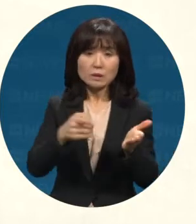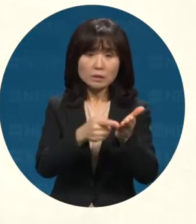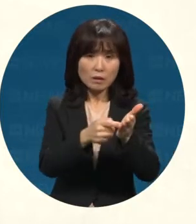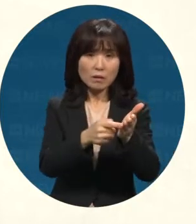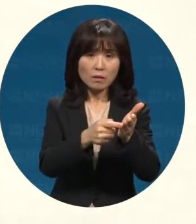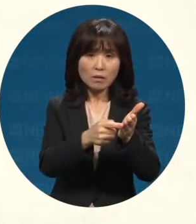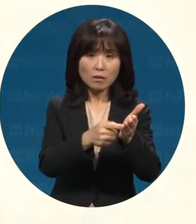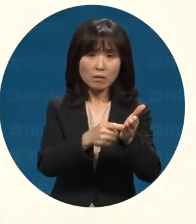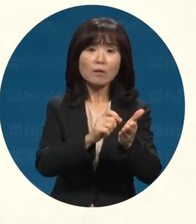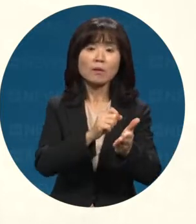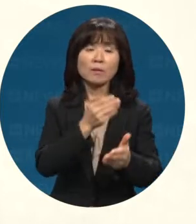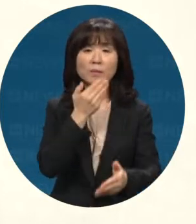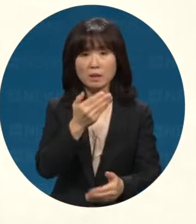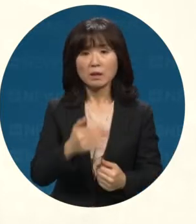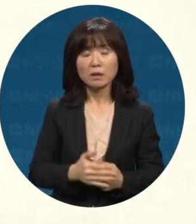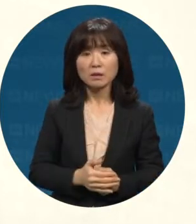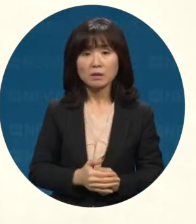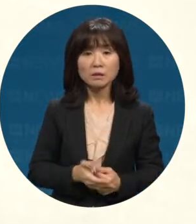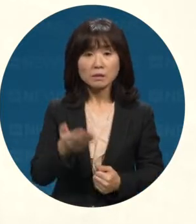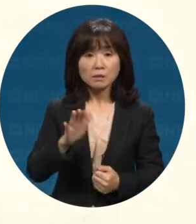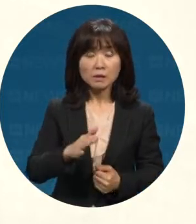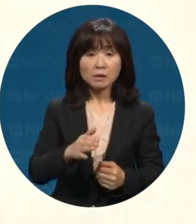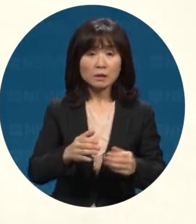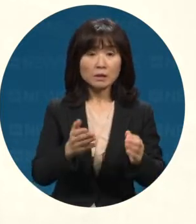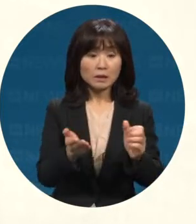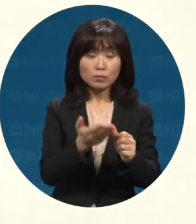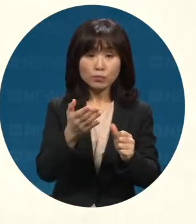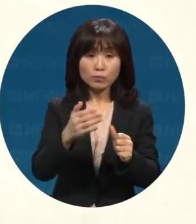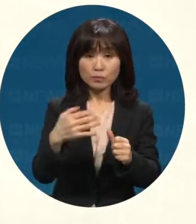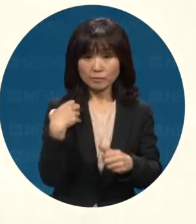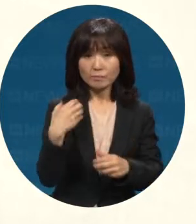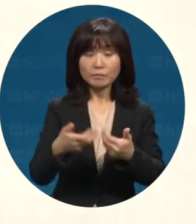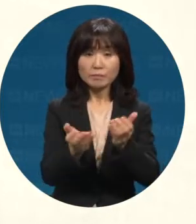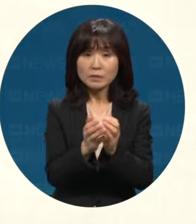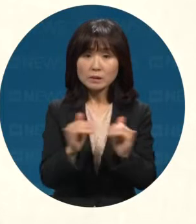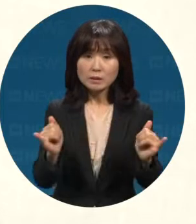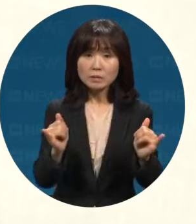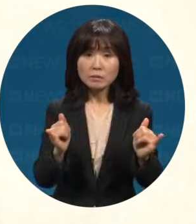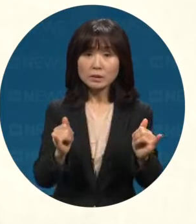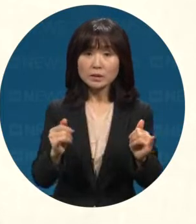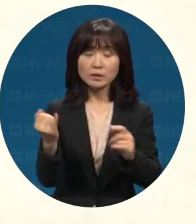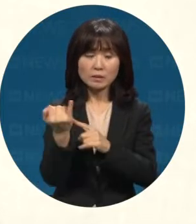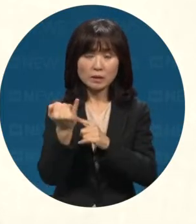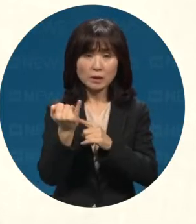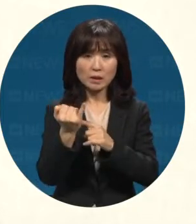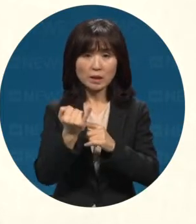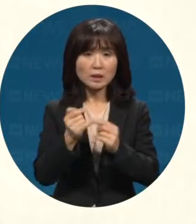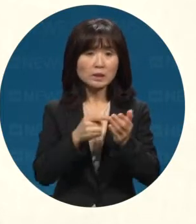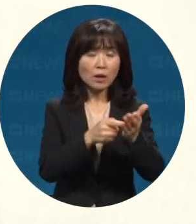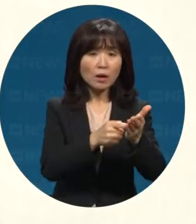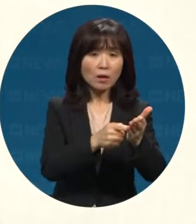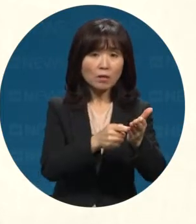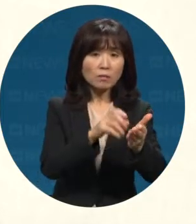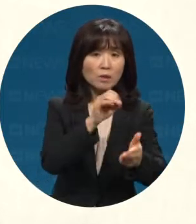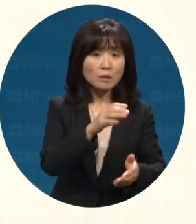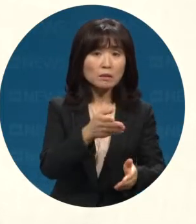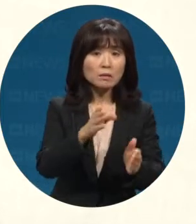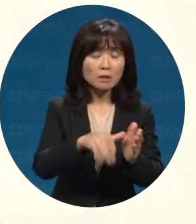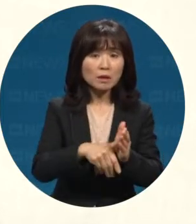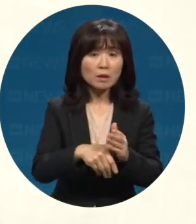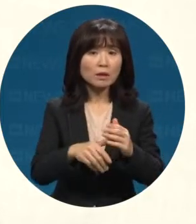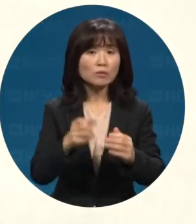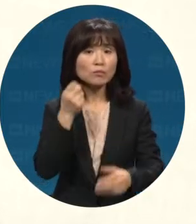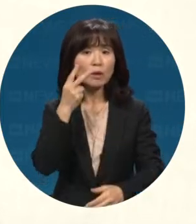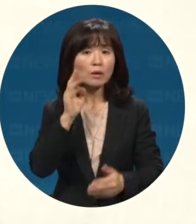가능했습니다 그런데 양육비 이행관리원은 희원 씨가 신청 의사를 밝힌 시점에서 두 달이 지난 8월